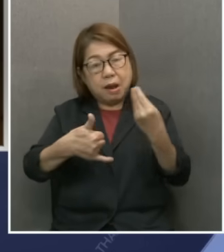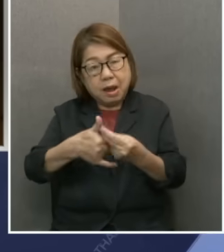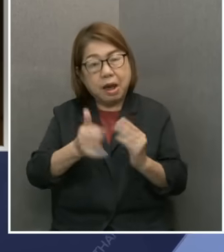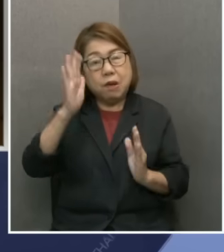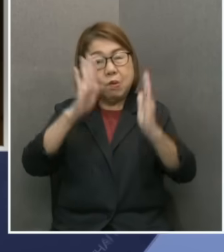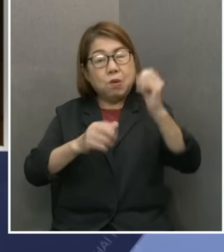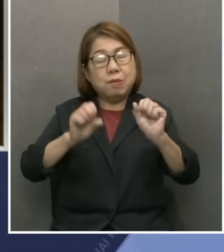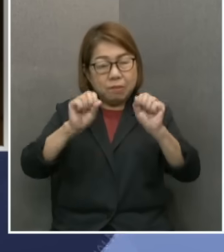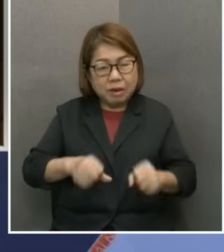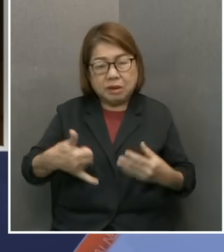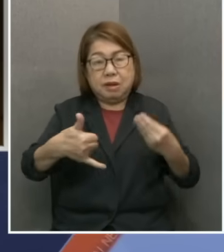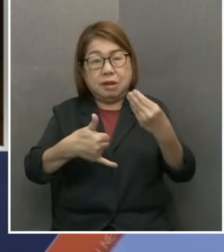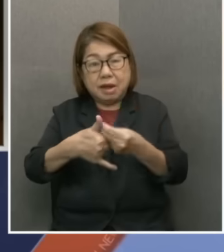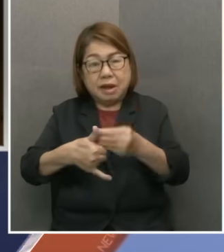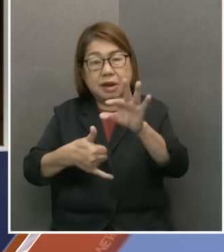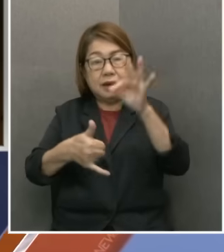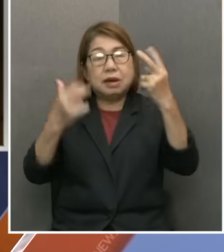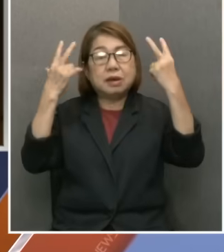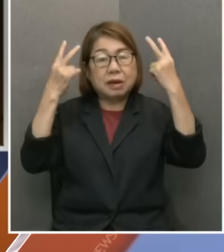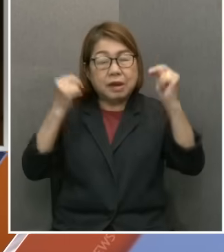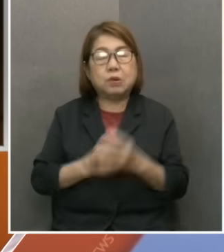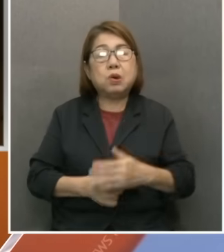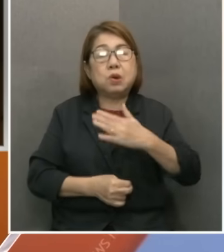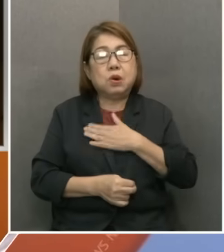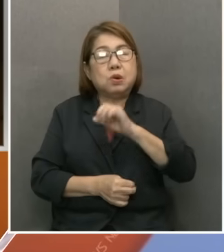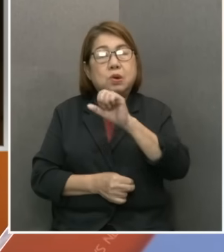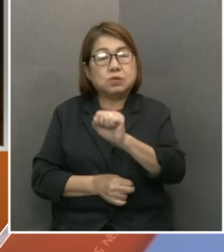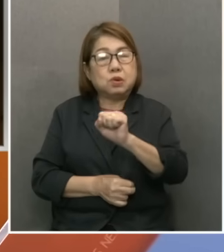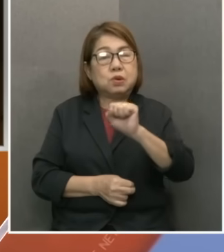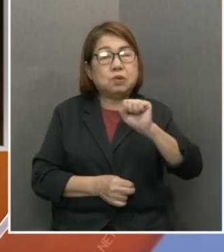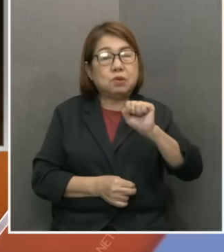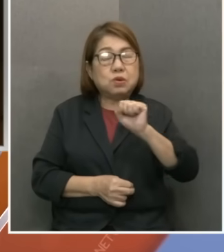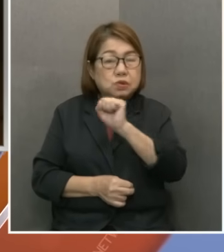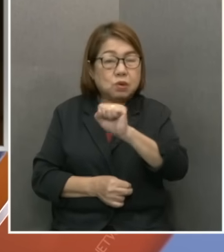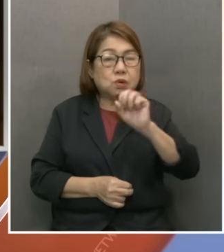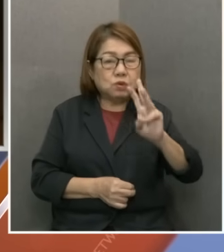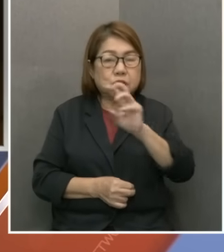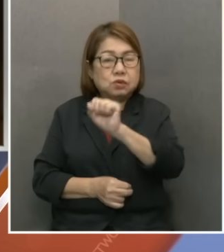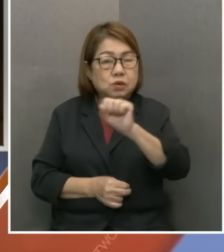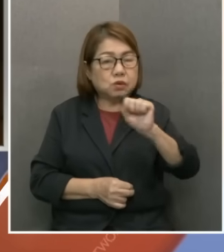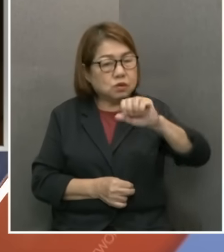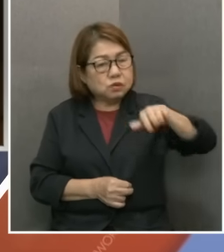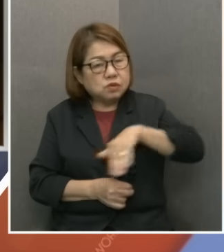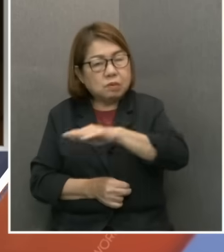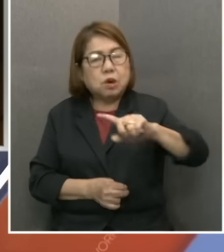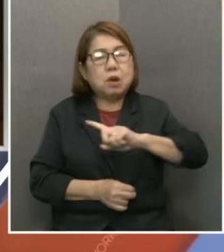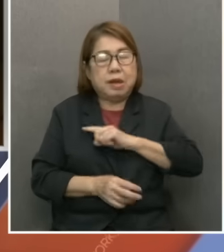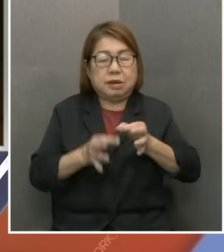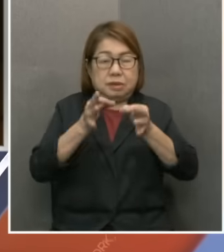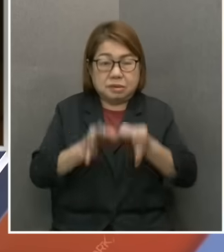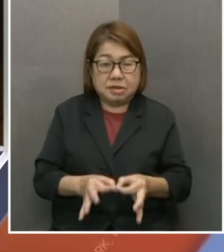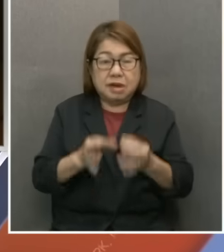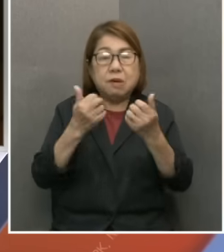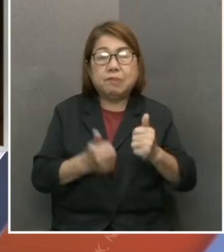รัฐมนตรีเป็นเรื่องที่สมาชิกรัฐสภาทั้งหมดจะเป็นคนตัดสินใจดังนั้นการกลับบ้านของนาย